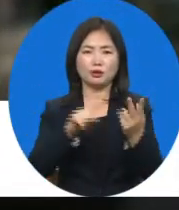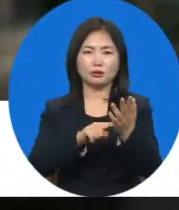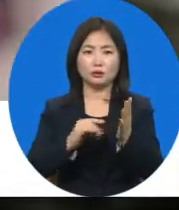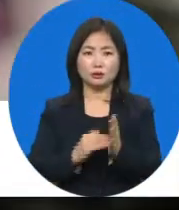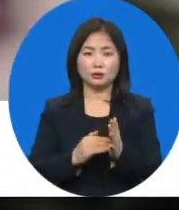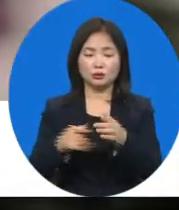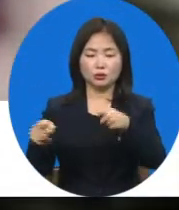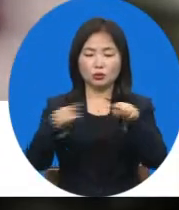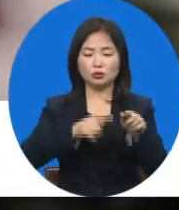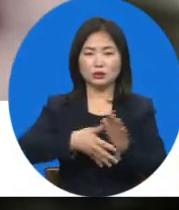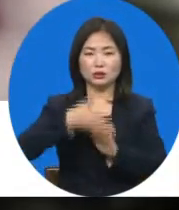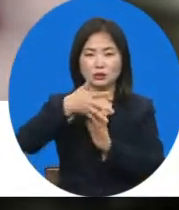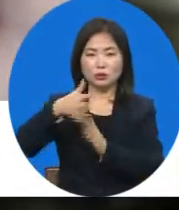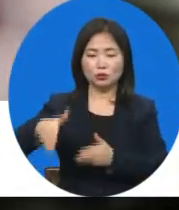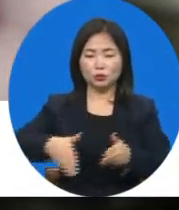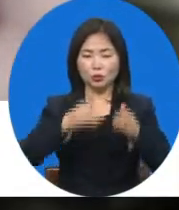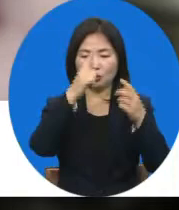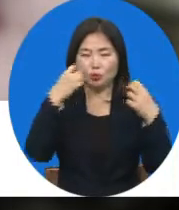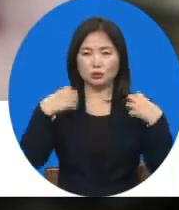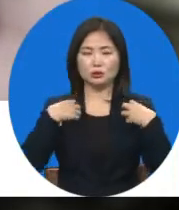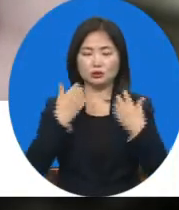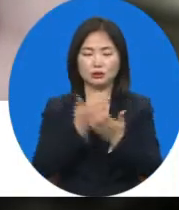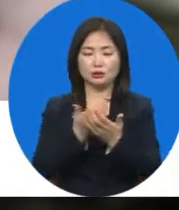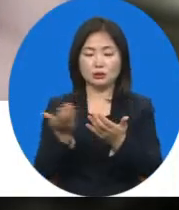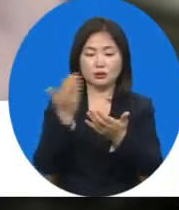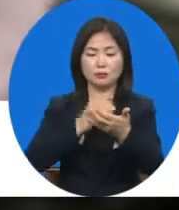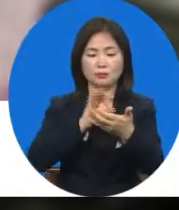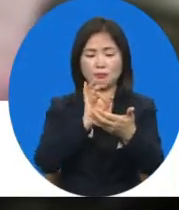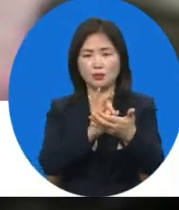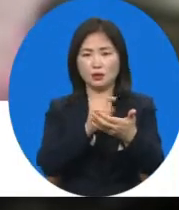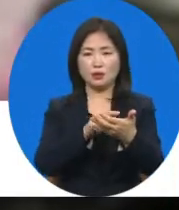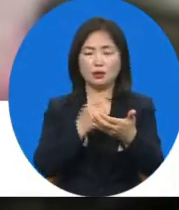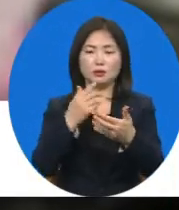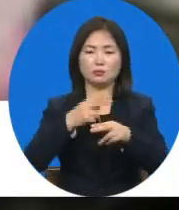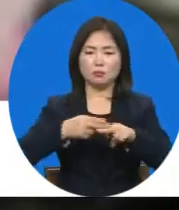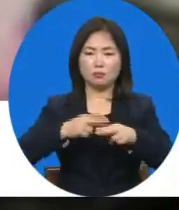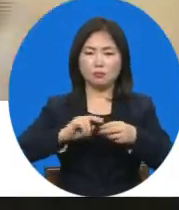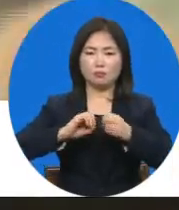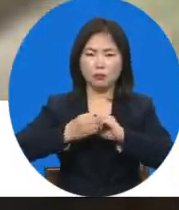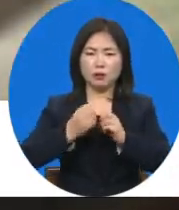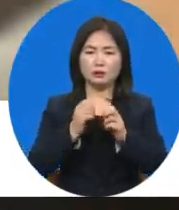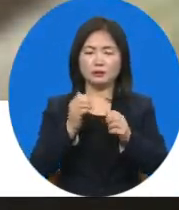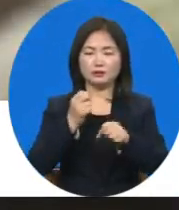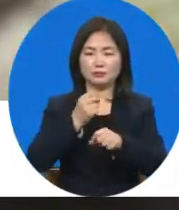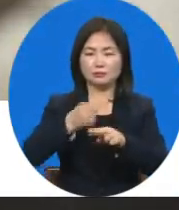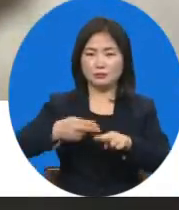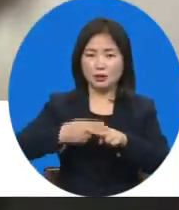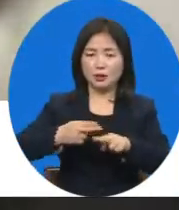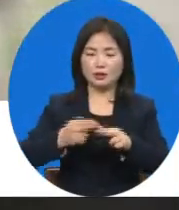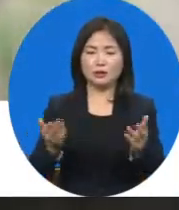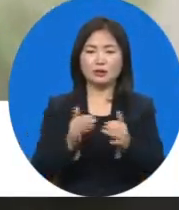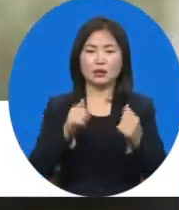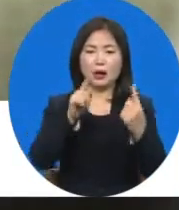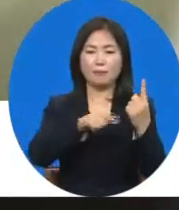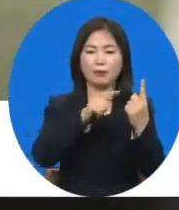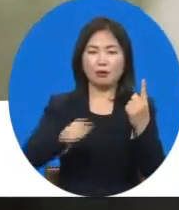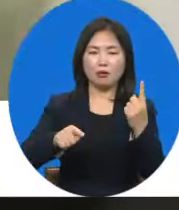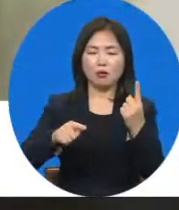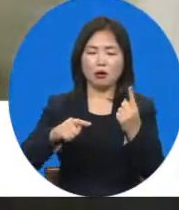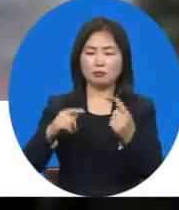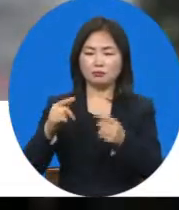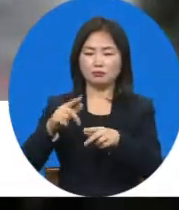나타났습니다 전국 시 도 교육청에 제출한 자료에 따르면 조리 원과 조리사 등 학교 급식 종사자 한 명당